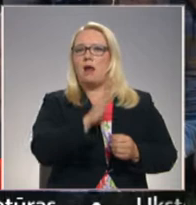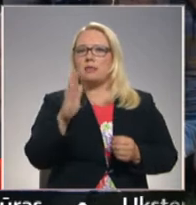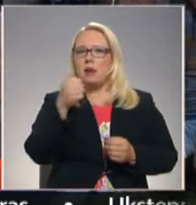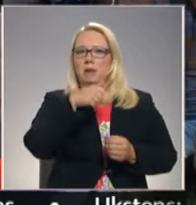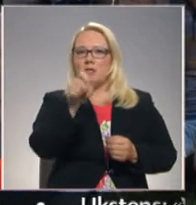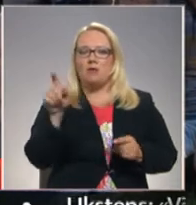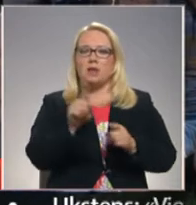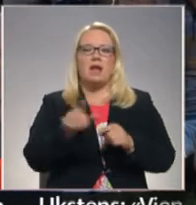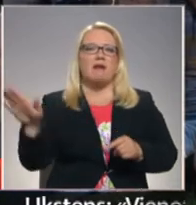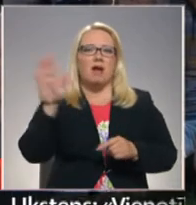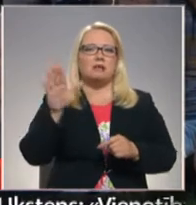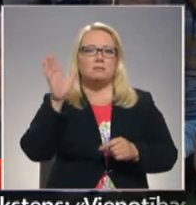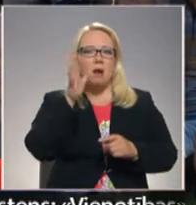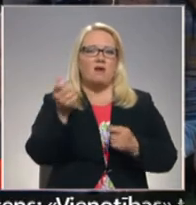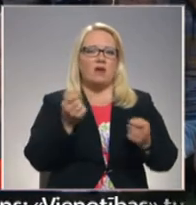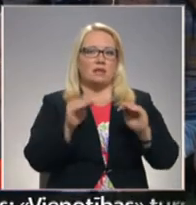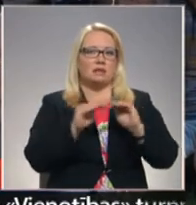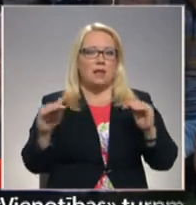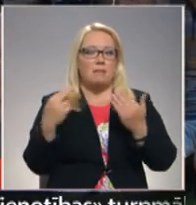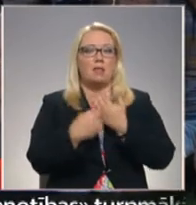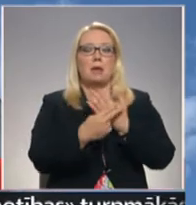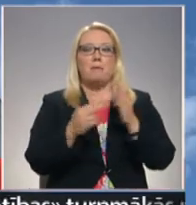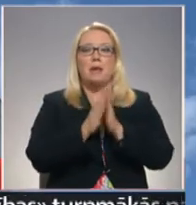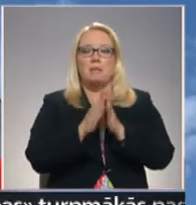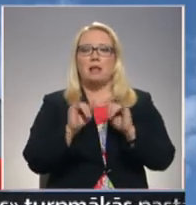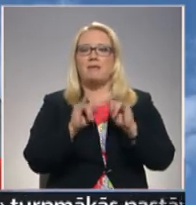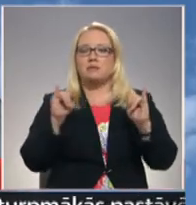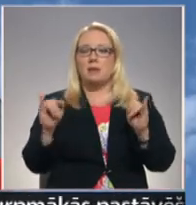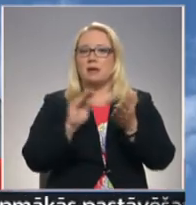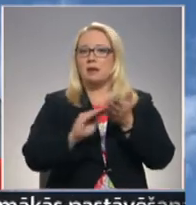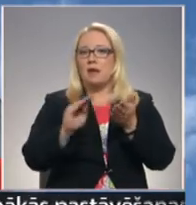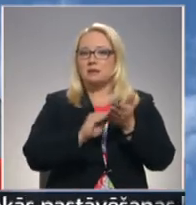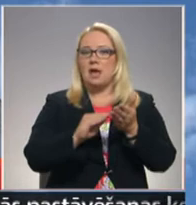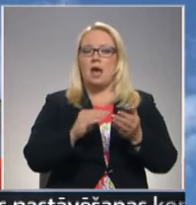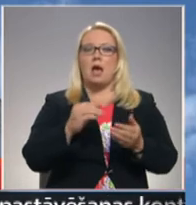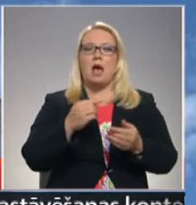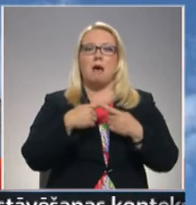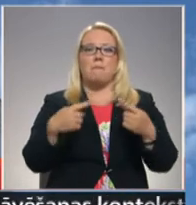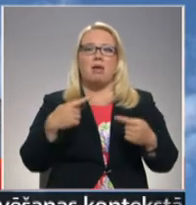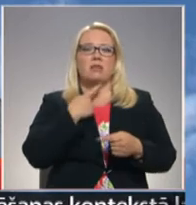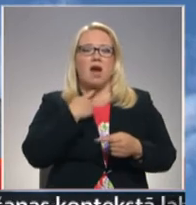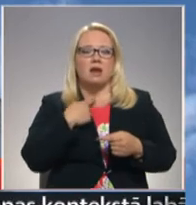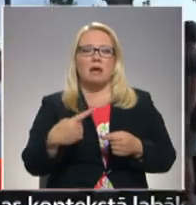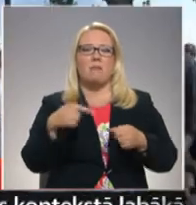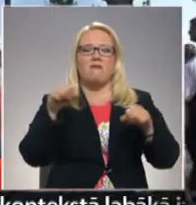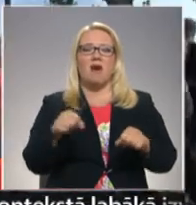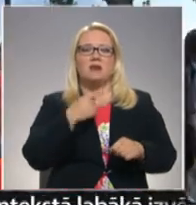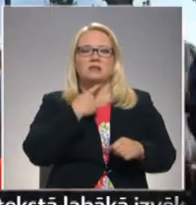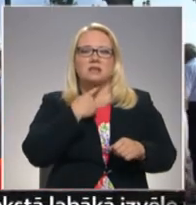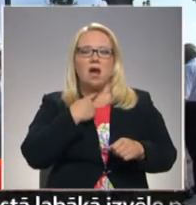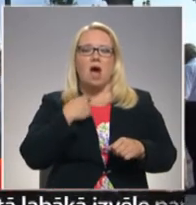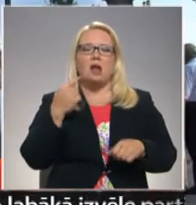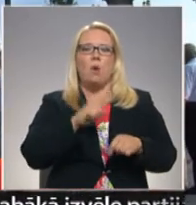arī valsts pārvaldes līmenī. Bībelē kā visizplatītākie grēki tiek minēti mantkārība, varaskāre un bautkāre. Šobrīd